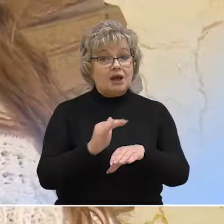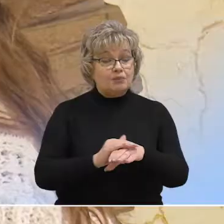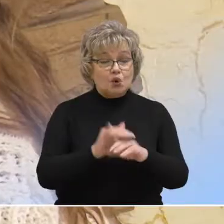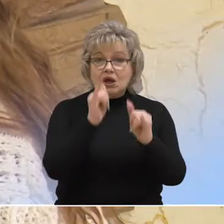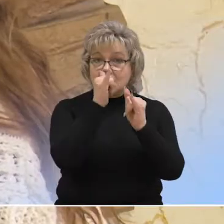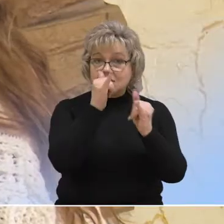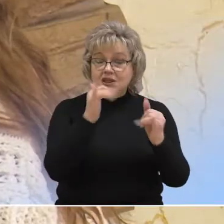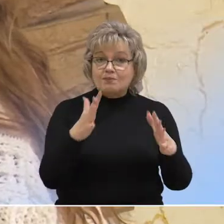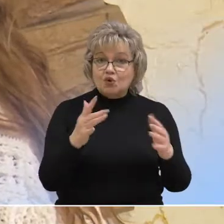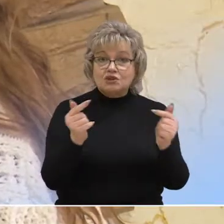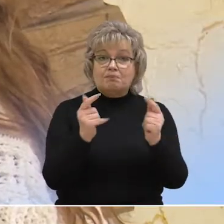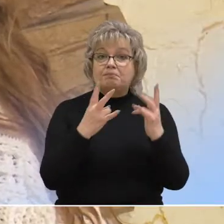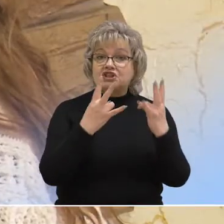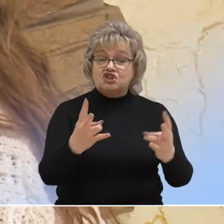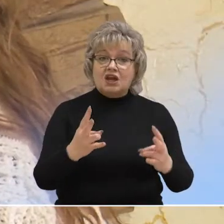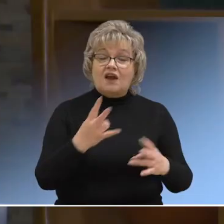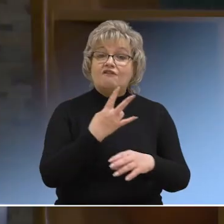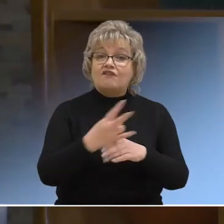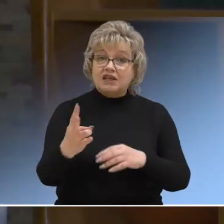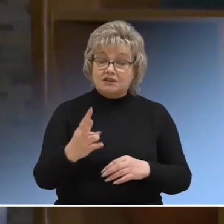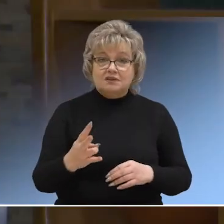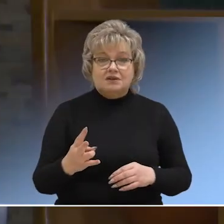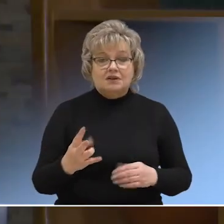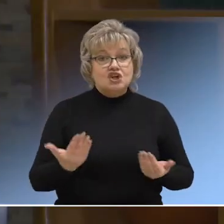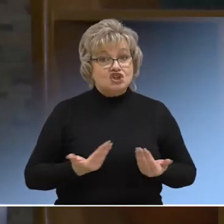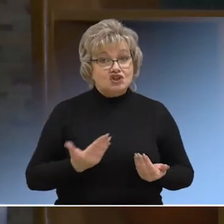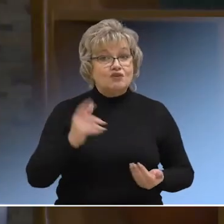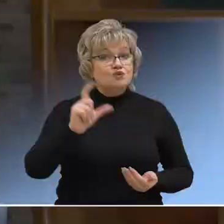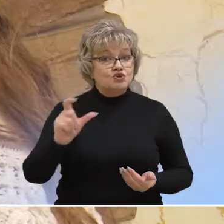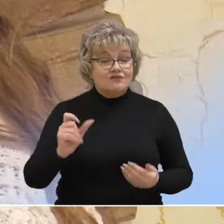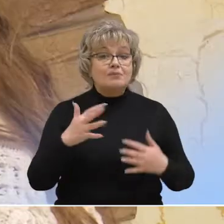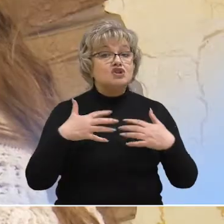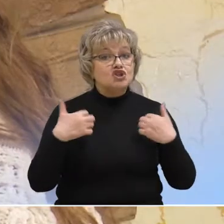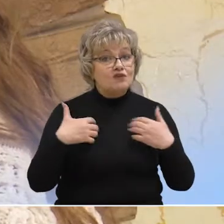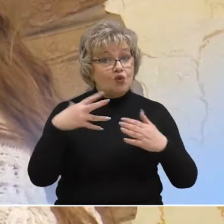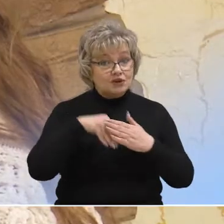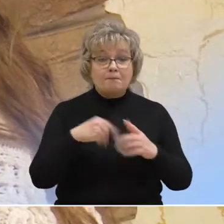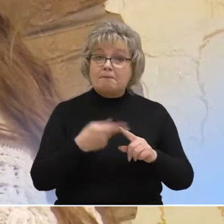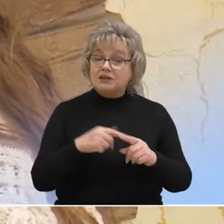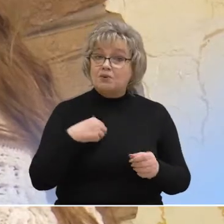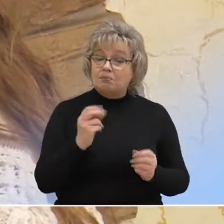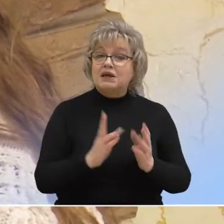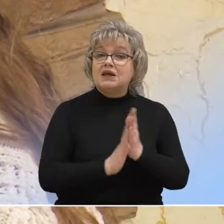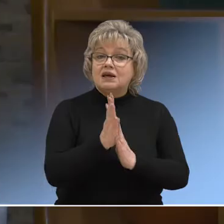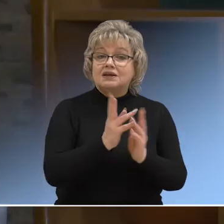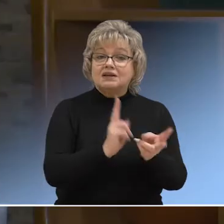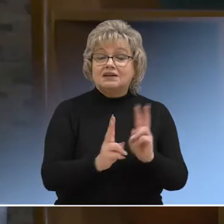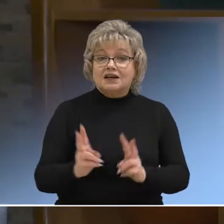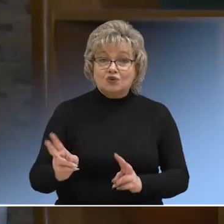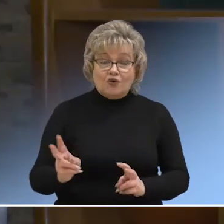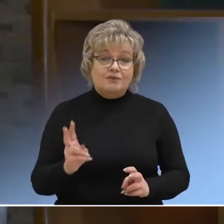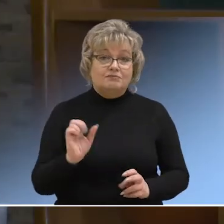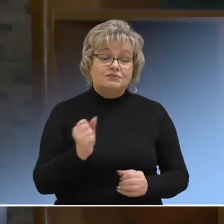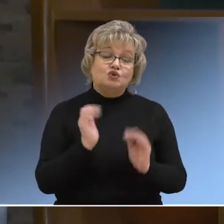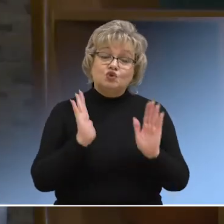можем, причиняя боль, да, вред живым существам, в том числе и животным. Именно поэтому мы вегетарианцы и кормим людей